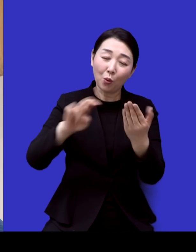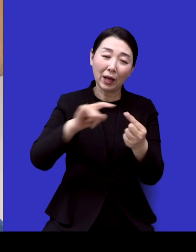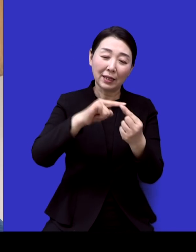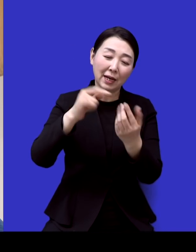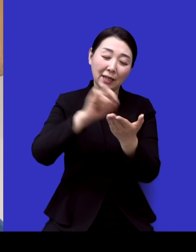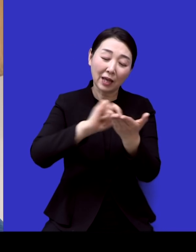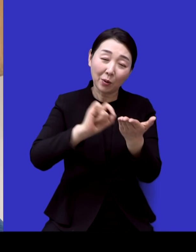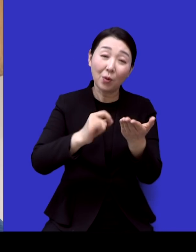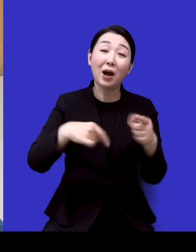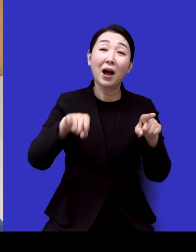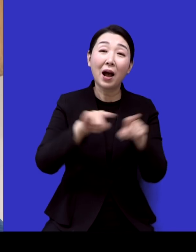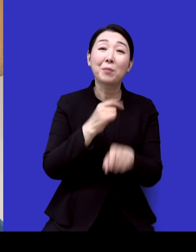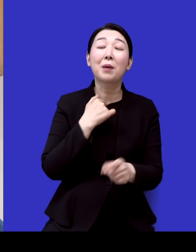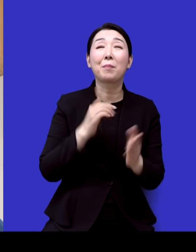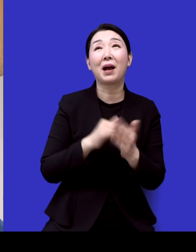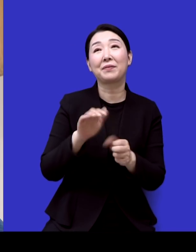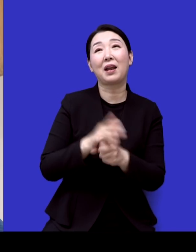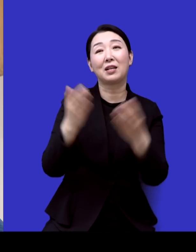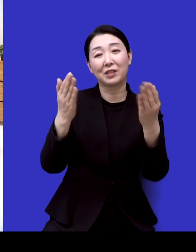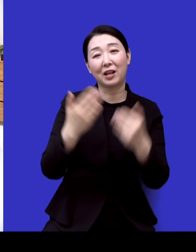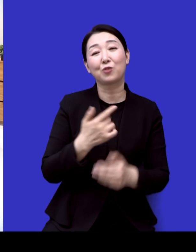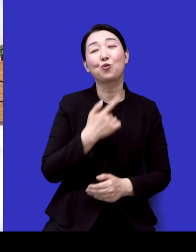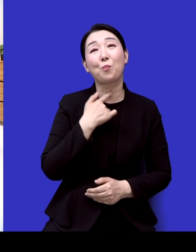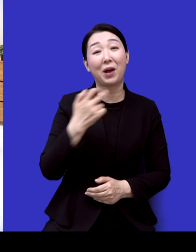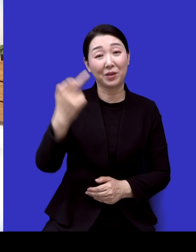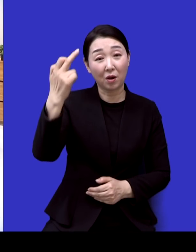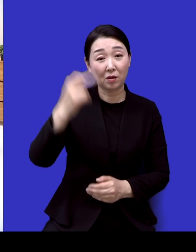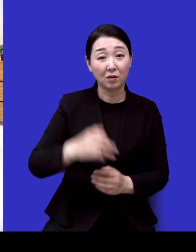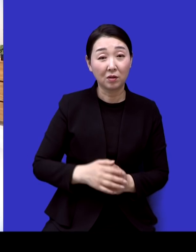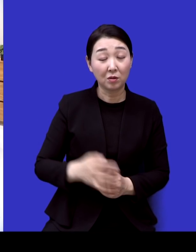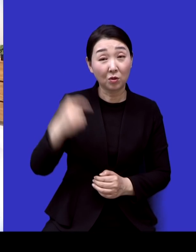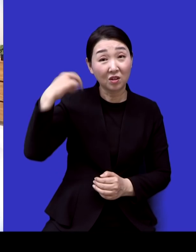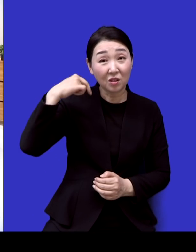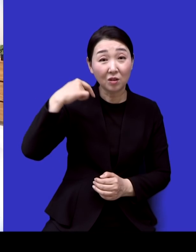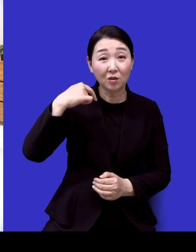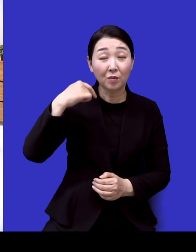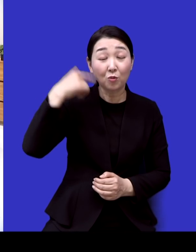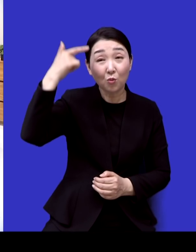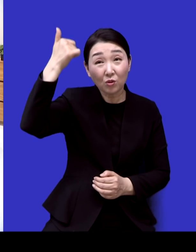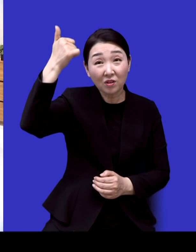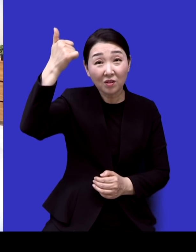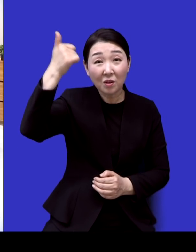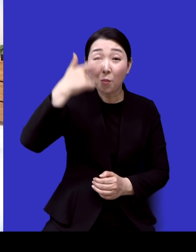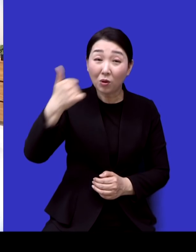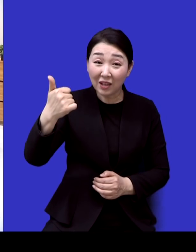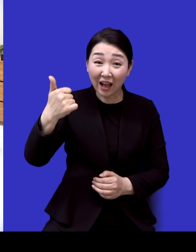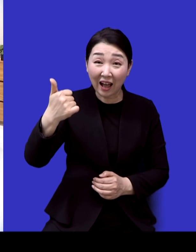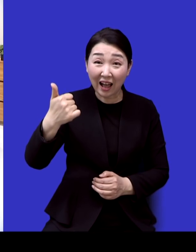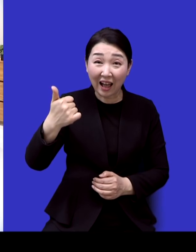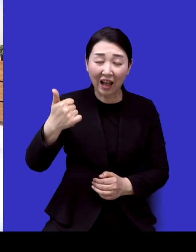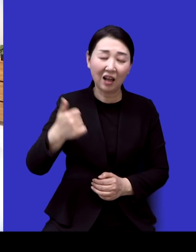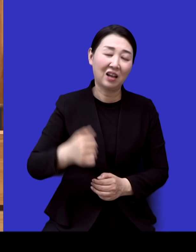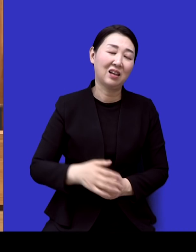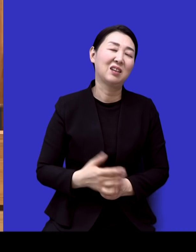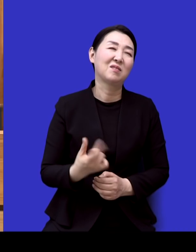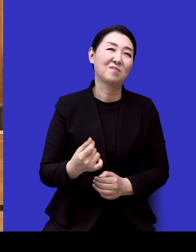그렇게 같이 놀던 저를 너무 사랑해 주던 형이었는데 그분도 느낌이 부모님이 목사신 것 같은데. 어떻게